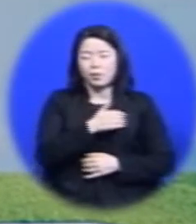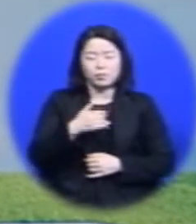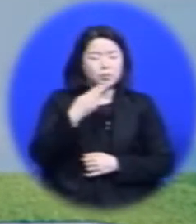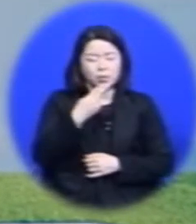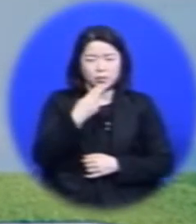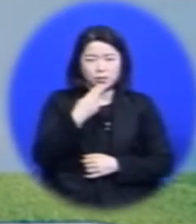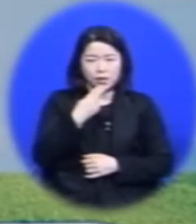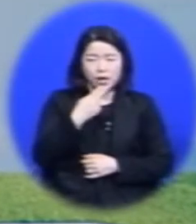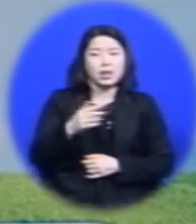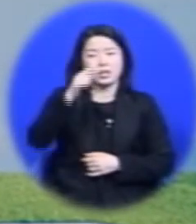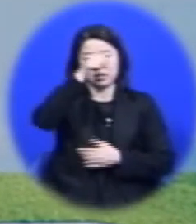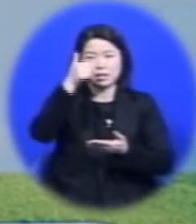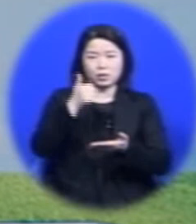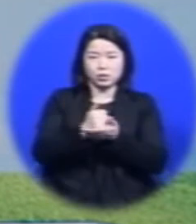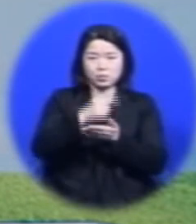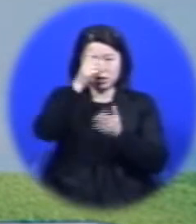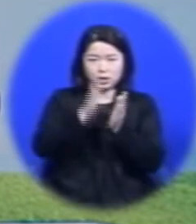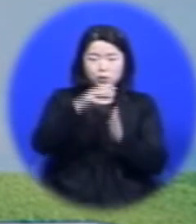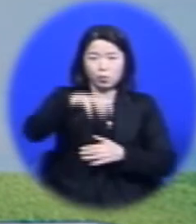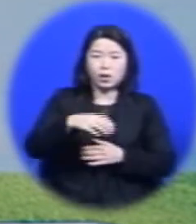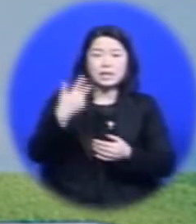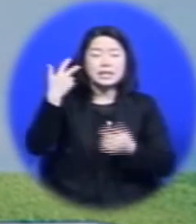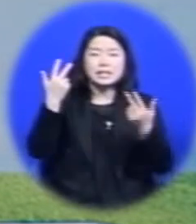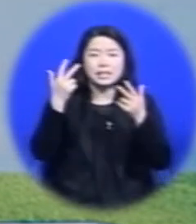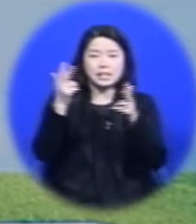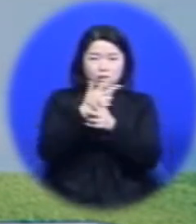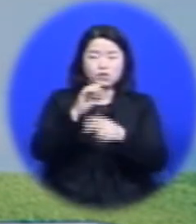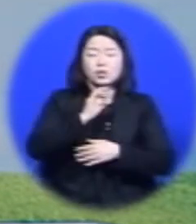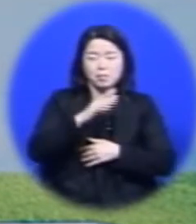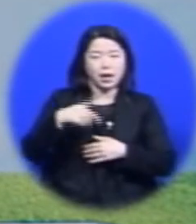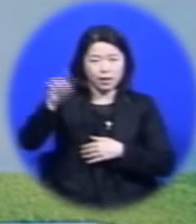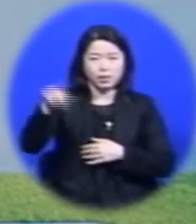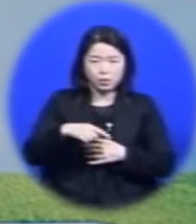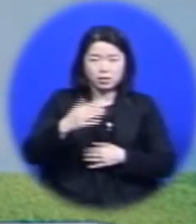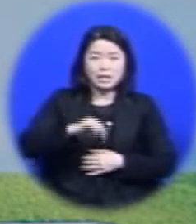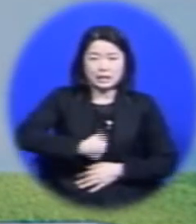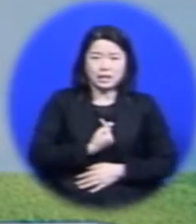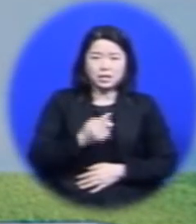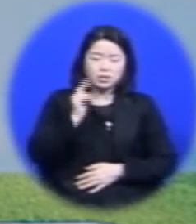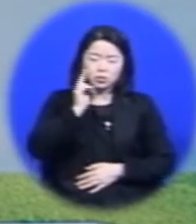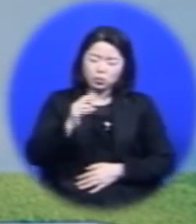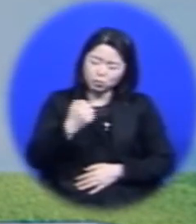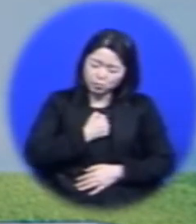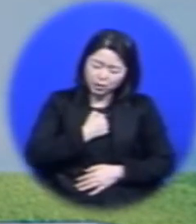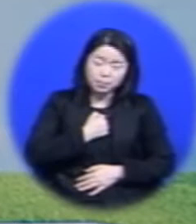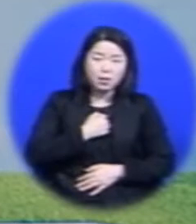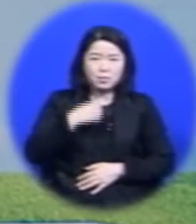일주일만 갔다 오게 해달라고 그리고 기드온의 올라가셨습니다 자신의 너무 저장하고 답답한데